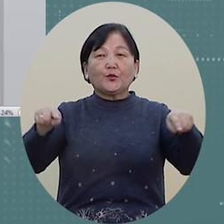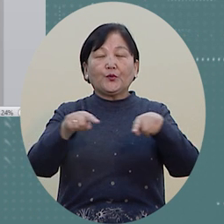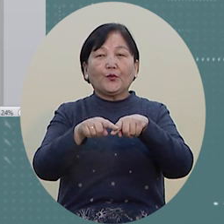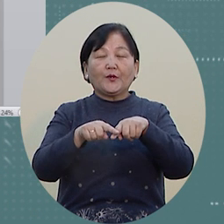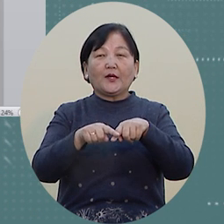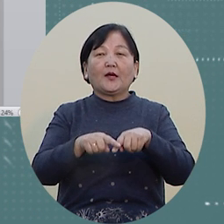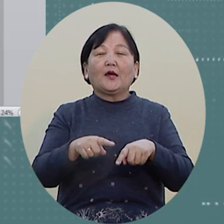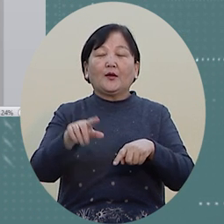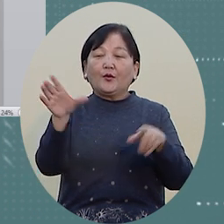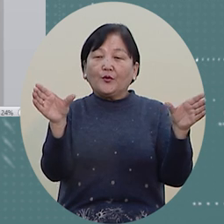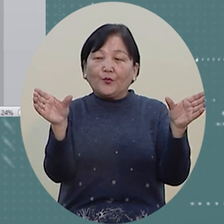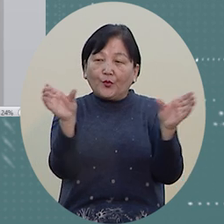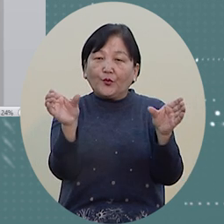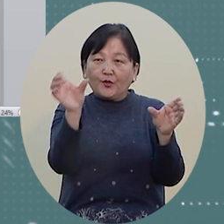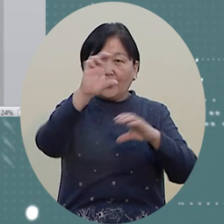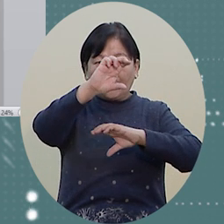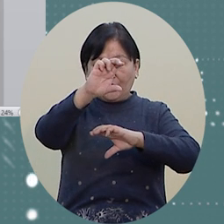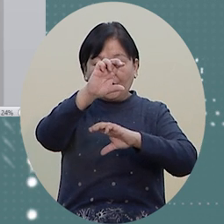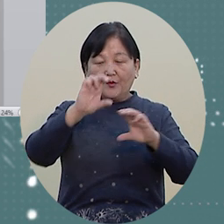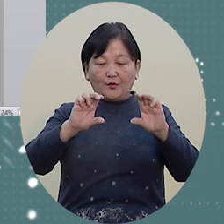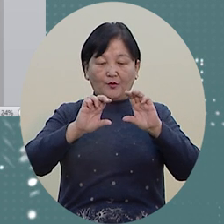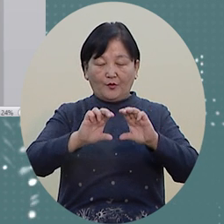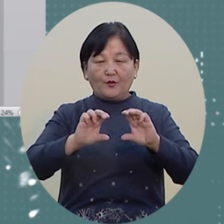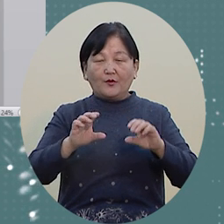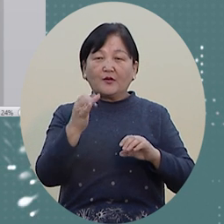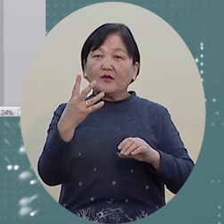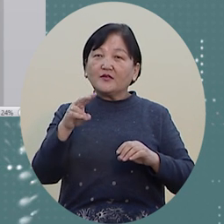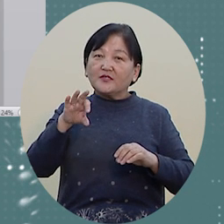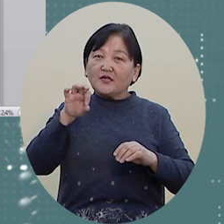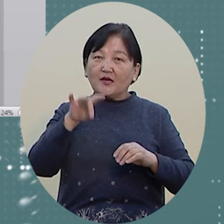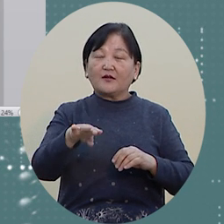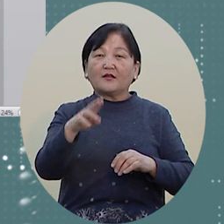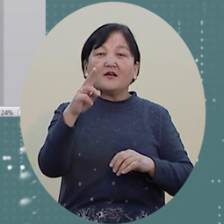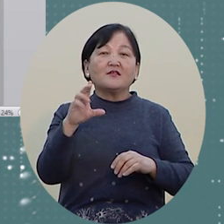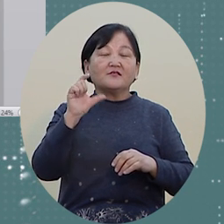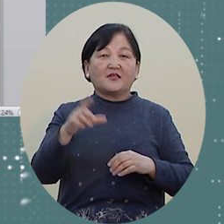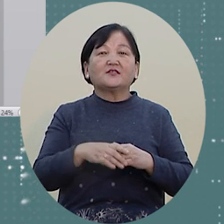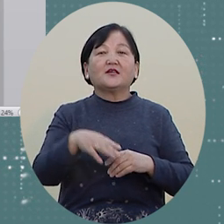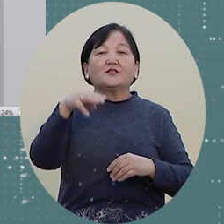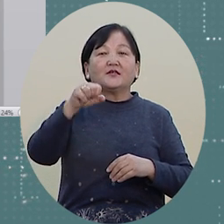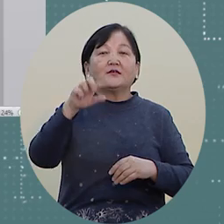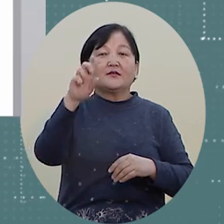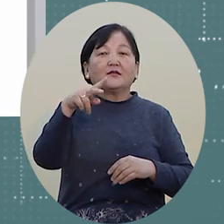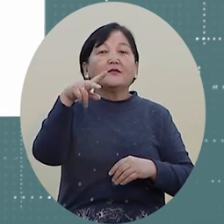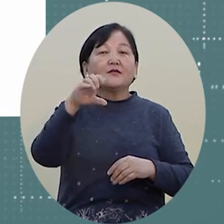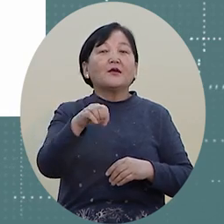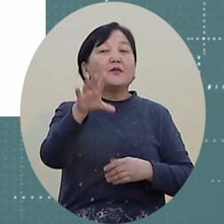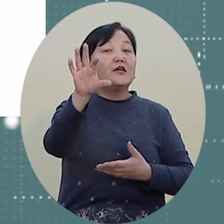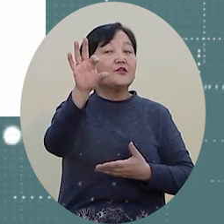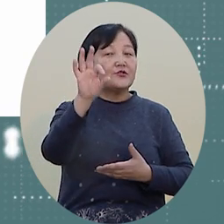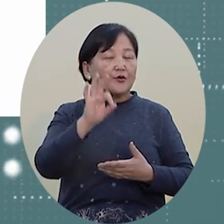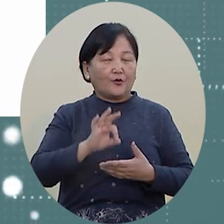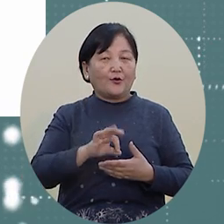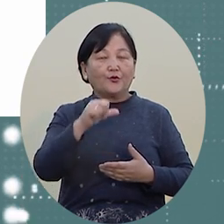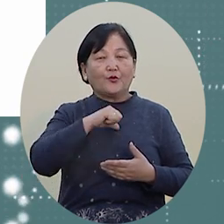ажлыг хий. За нэгэнт ингээд insert зснээсээ table command-ыг сонгоод бүгдээрээ